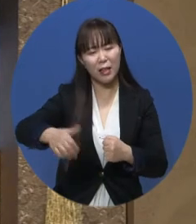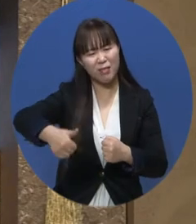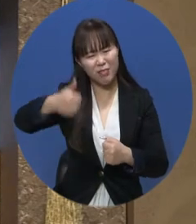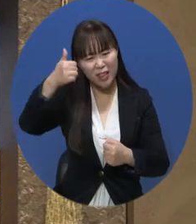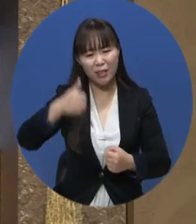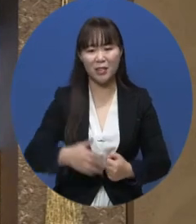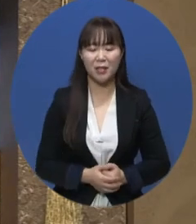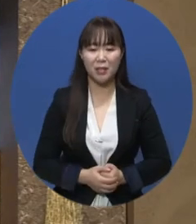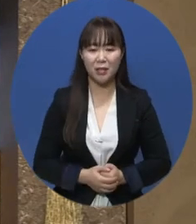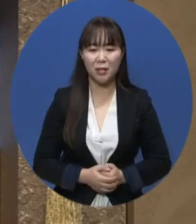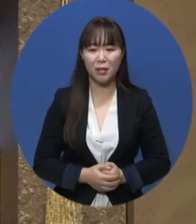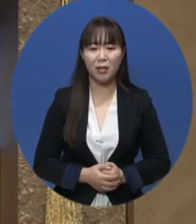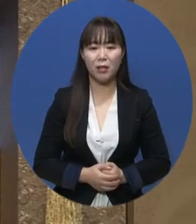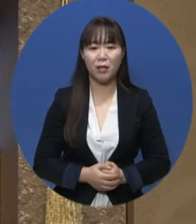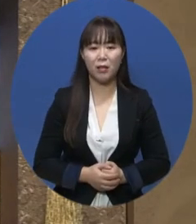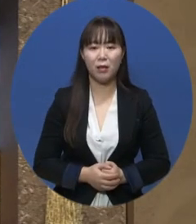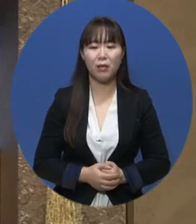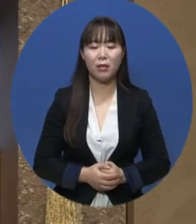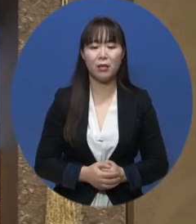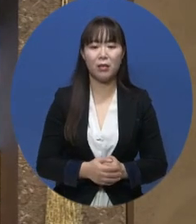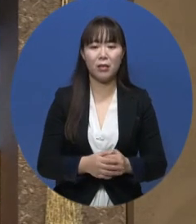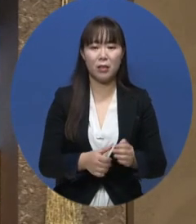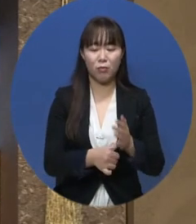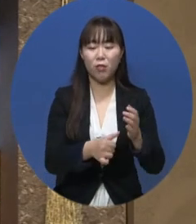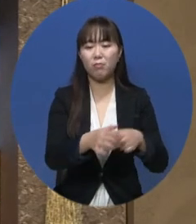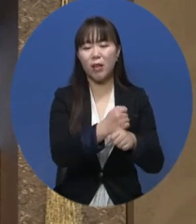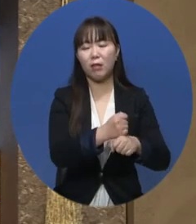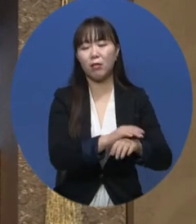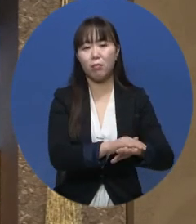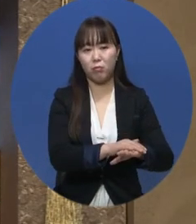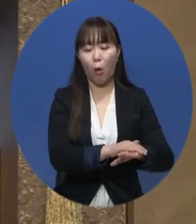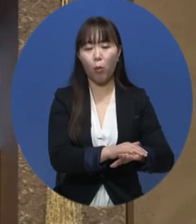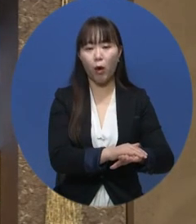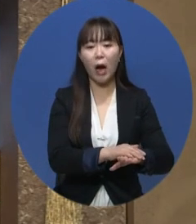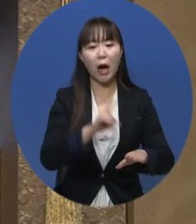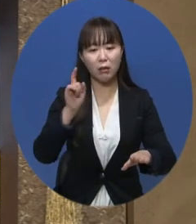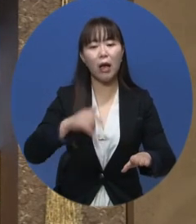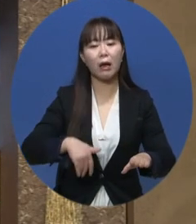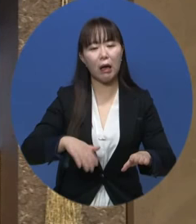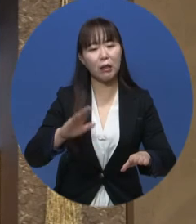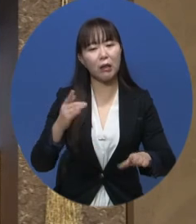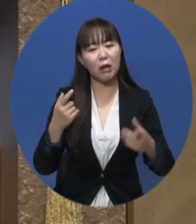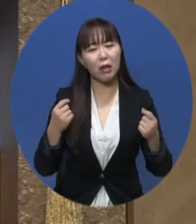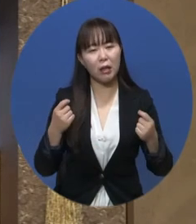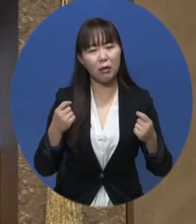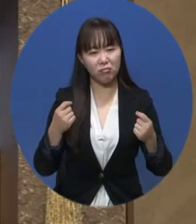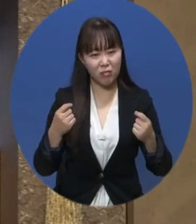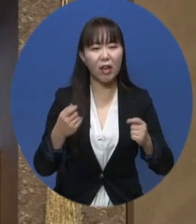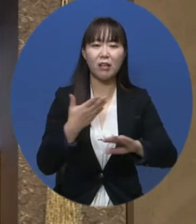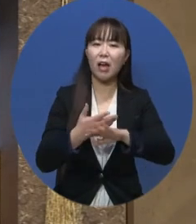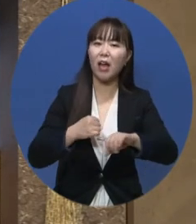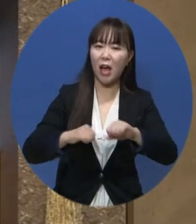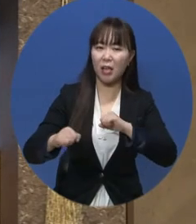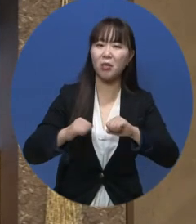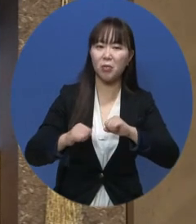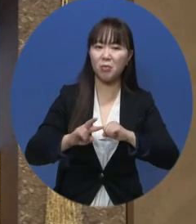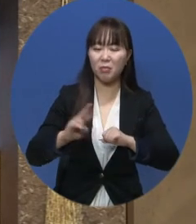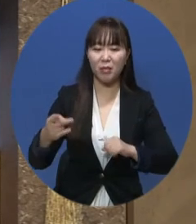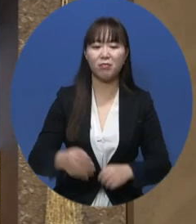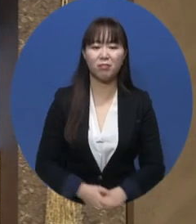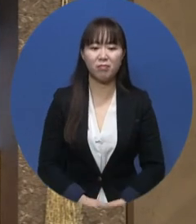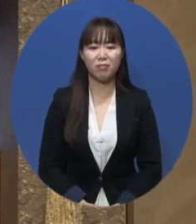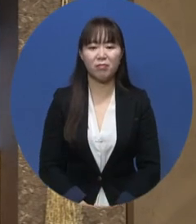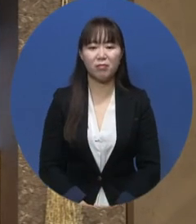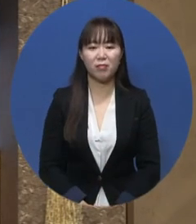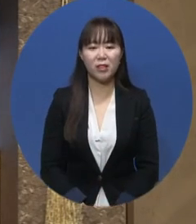가시는 게 좋겠어요. 그러면 짐 싸던 거 멈추고 그래 내일 가야 되겠다 하고서 다른 행동으로 이제 전환하시는 거죠. 네. 그러니까